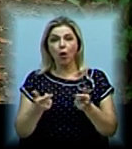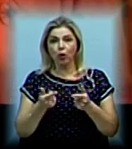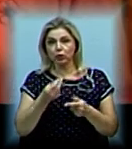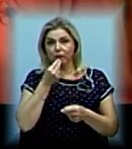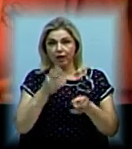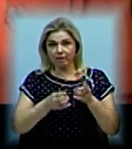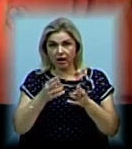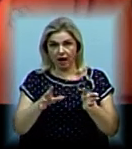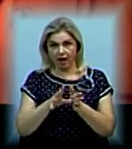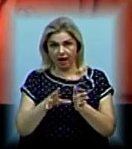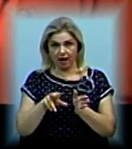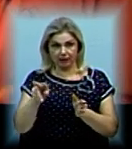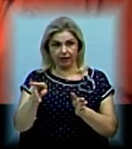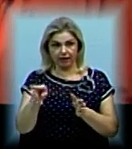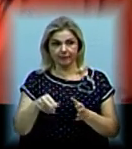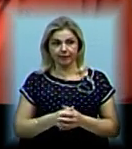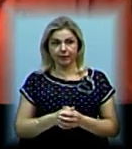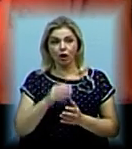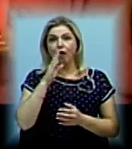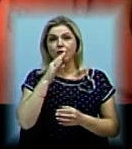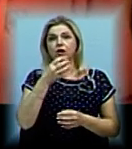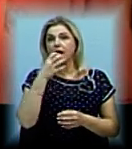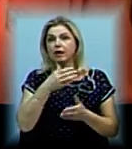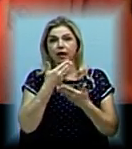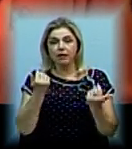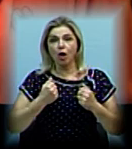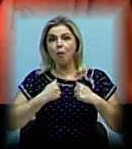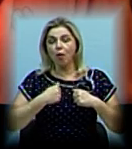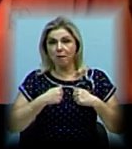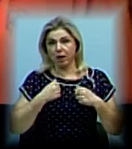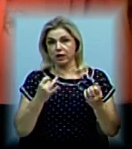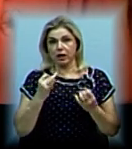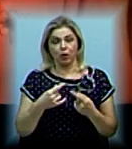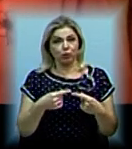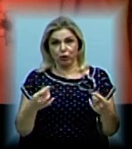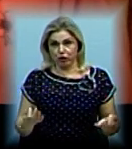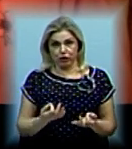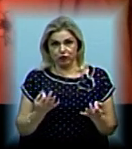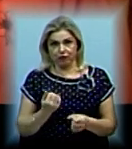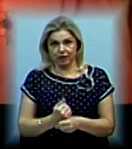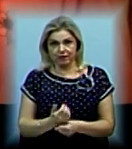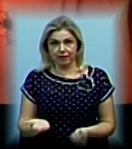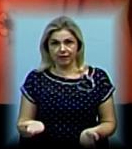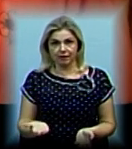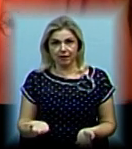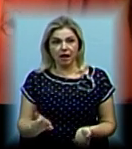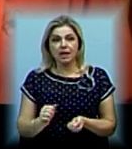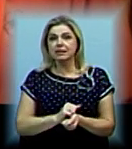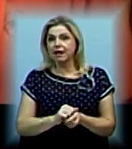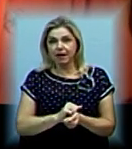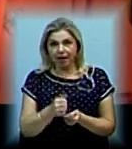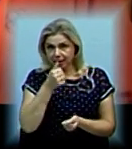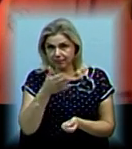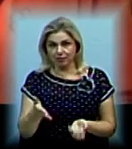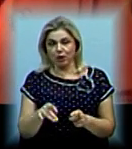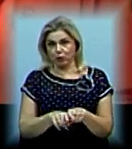електроприладів. Води гарячої ні, ні помитися, ні другі процедури зробити, вот. Ні постирати,